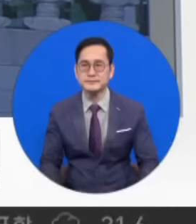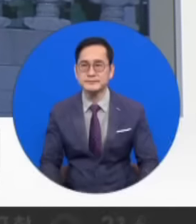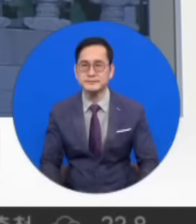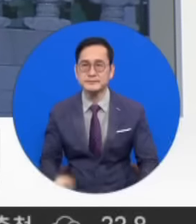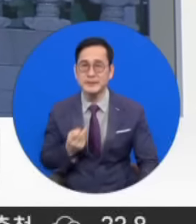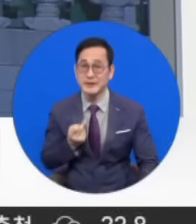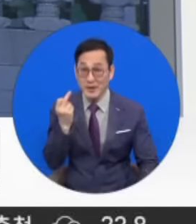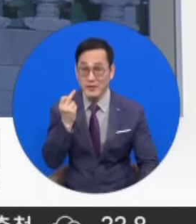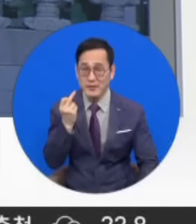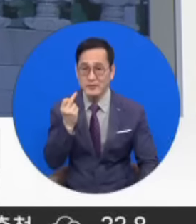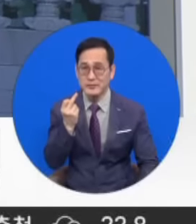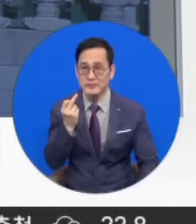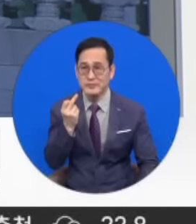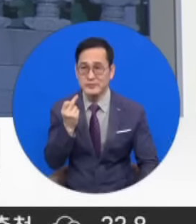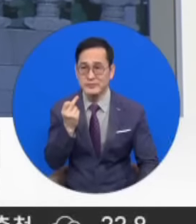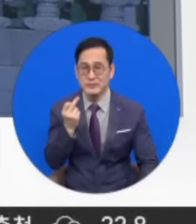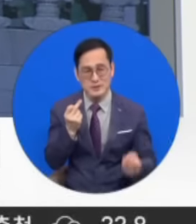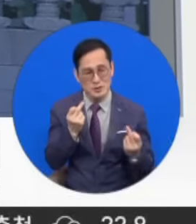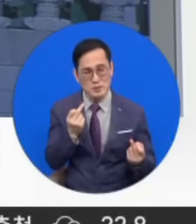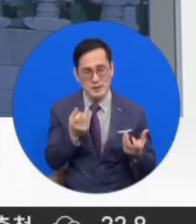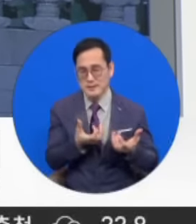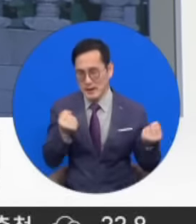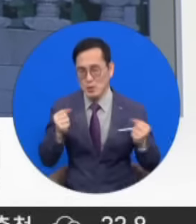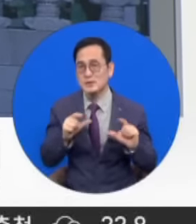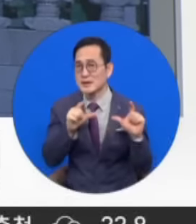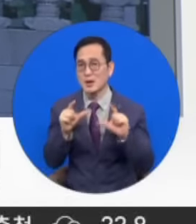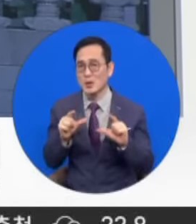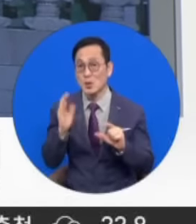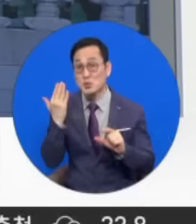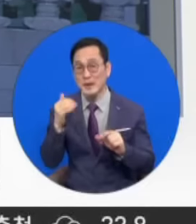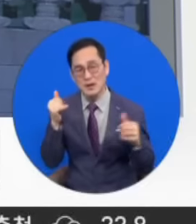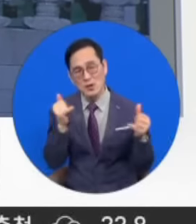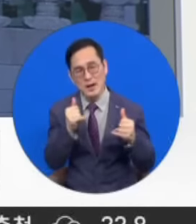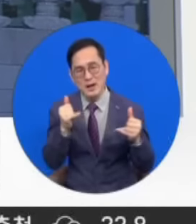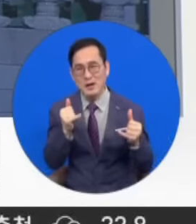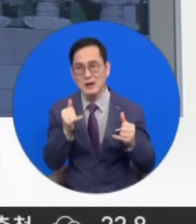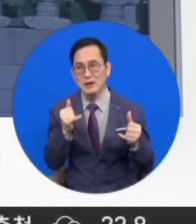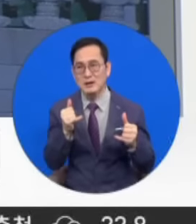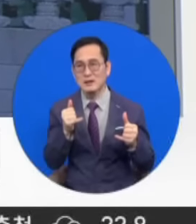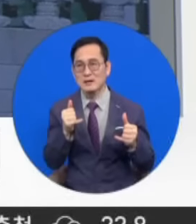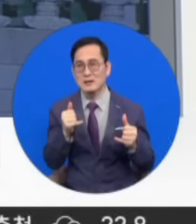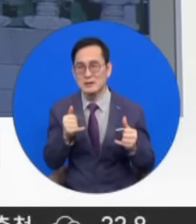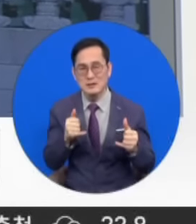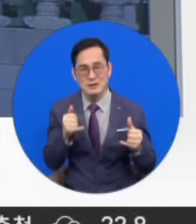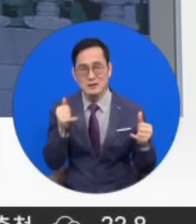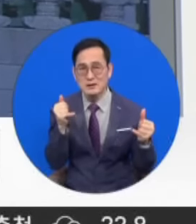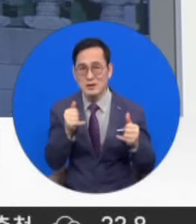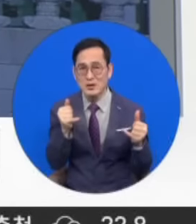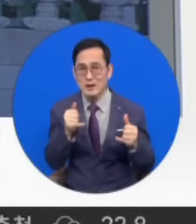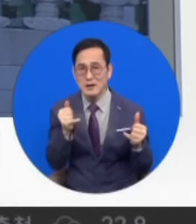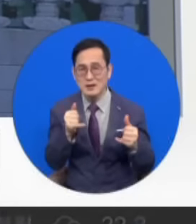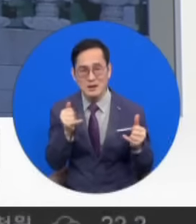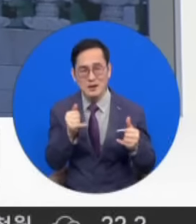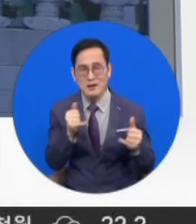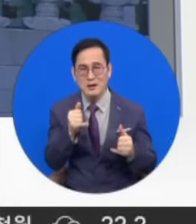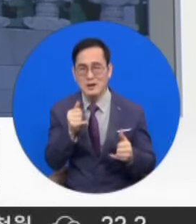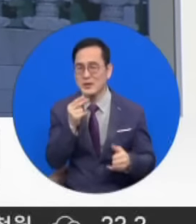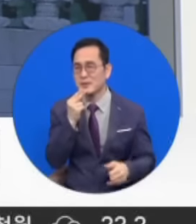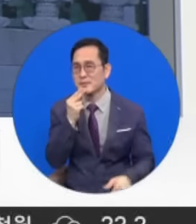형은 동생과 따로 살고 최근에 연락하고 지낸 적이 없는데 동생의 번호로 전화가 와서 소식을 들었다. 왜 사고가